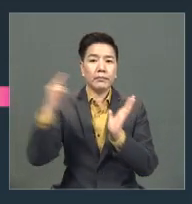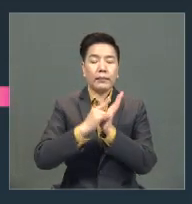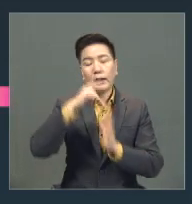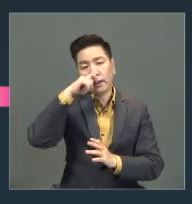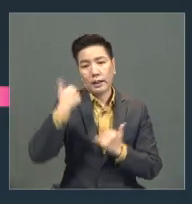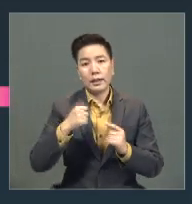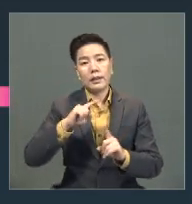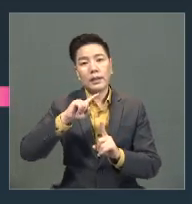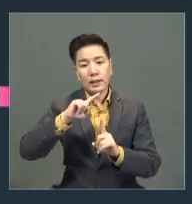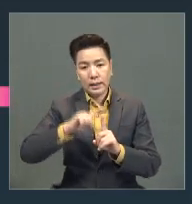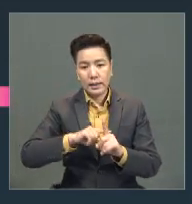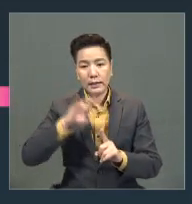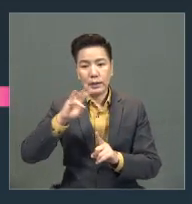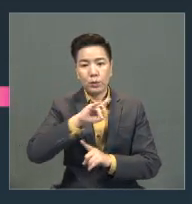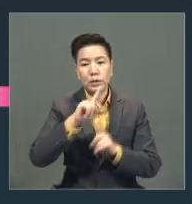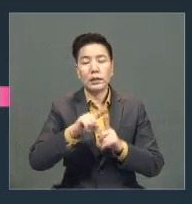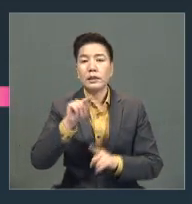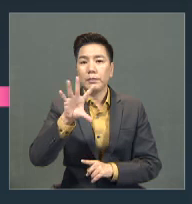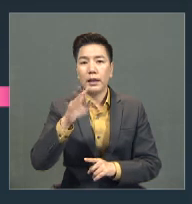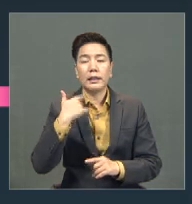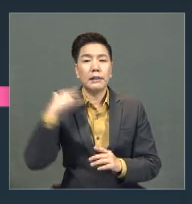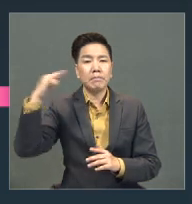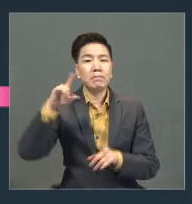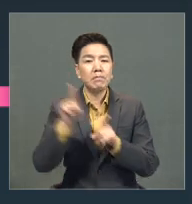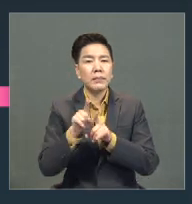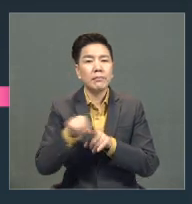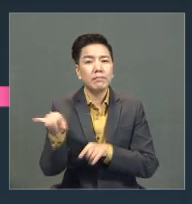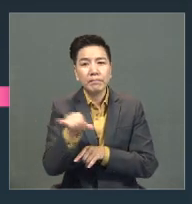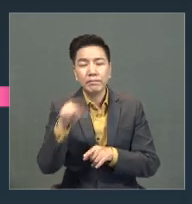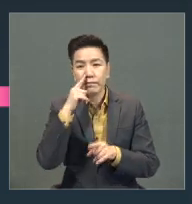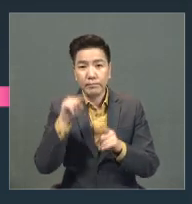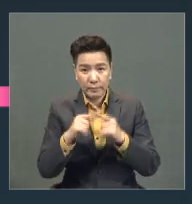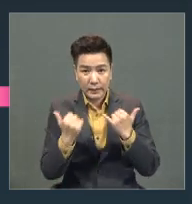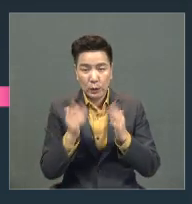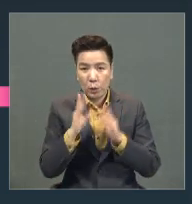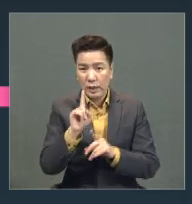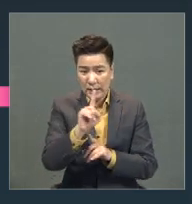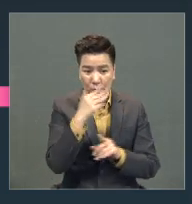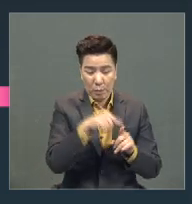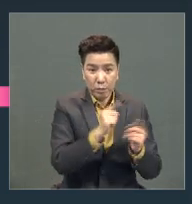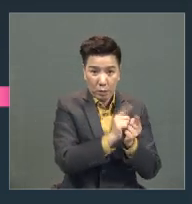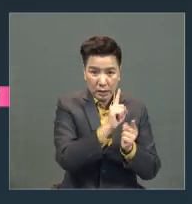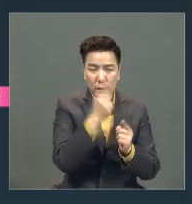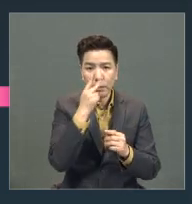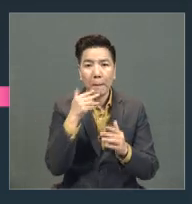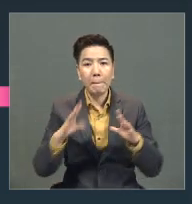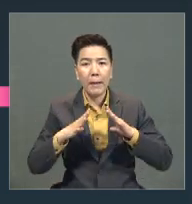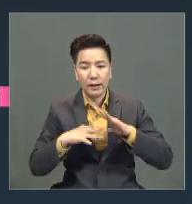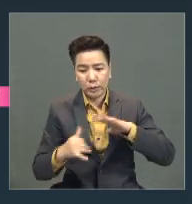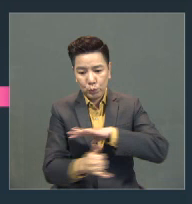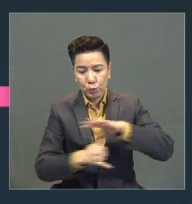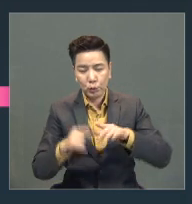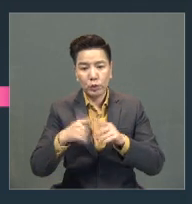ทศไทยเมื่อวันที่25กรกฎาคมเป็นเที่ยวบินเดียวกับผู้ป่วยยืนยันก่อนหน้านี้1คนเข้าพักในสเตท